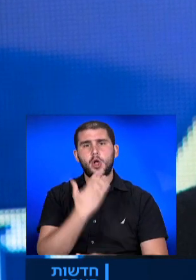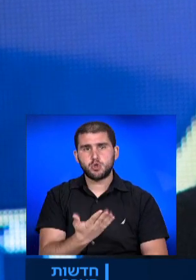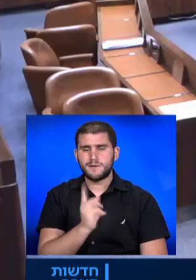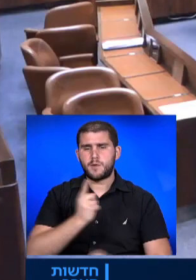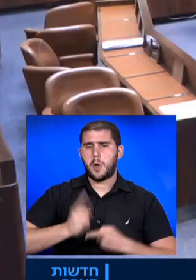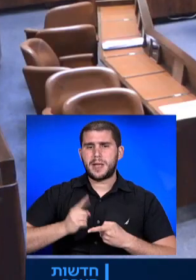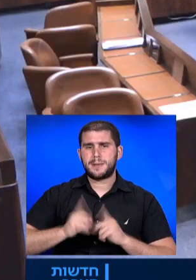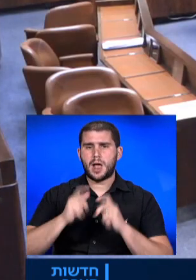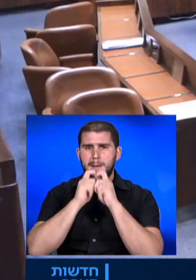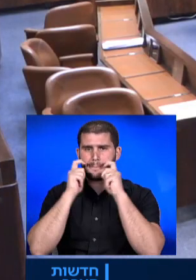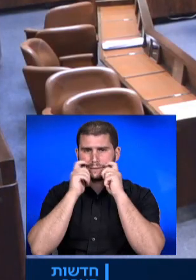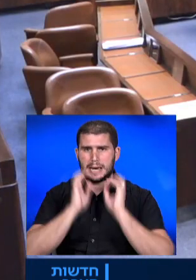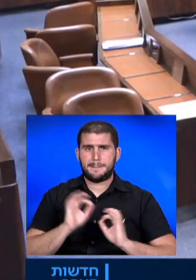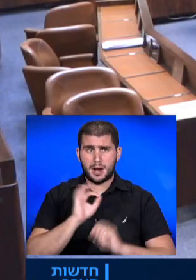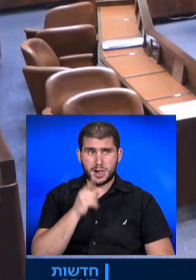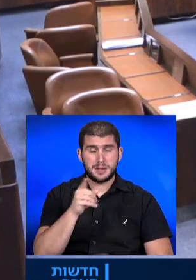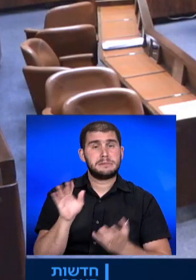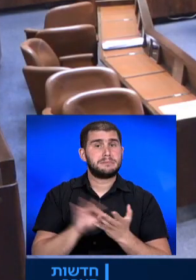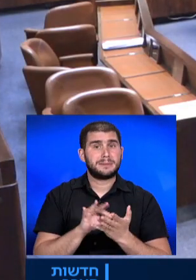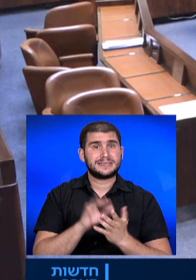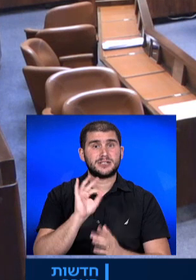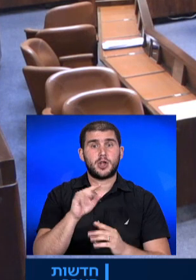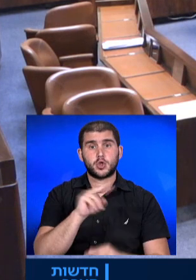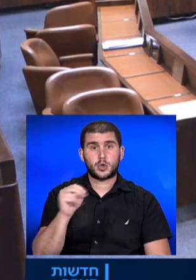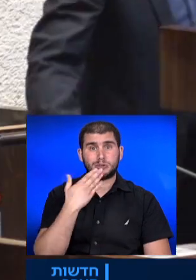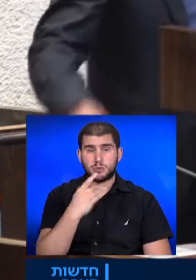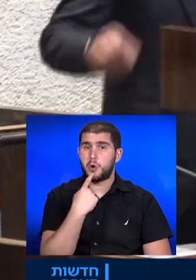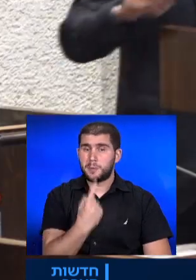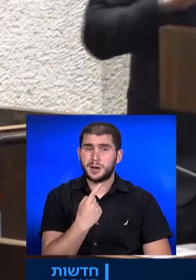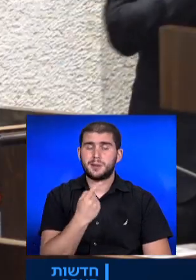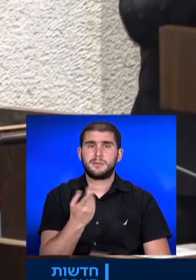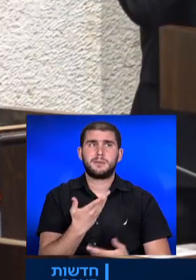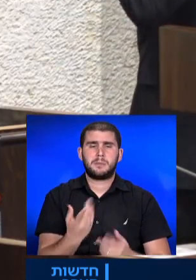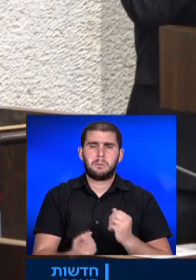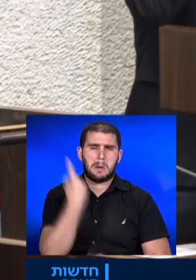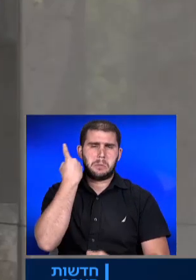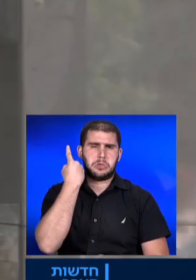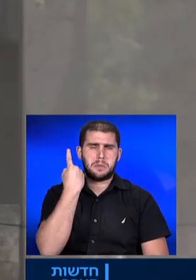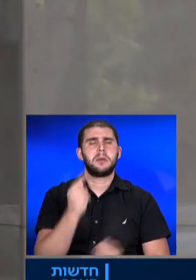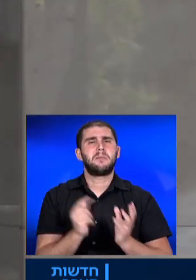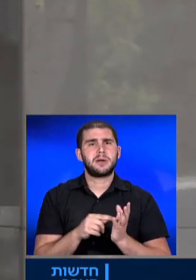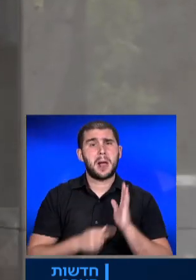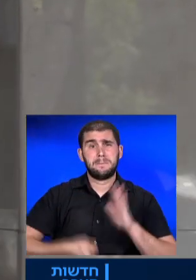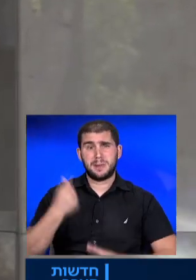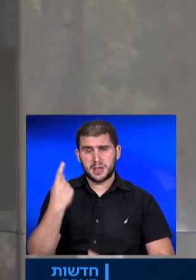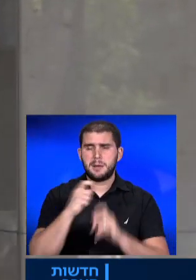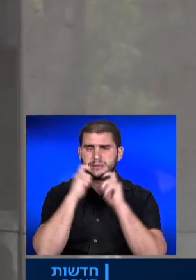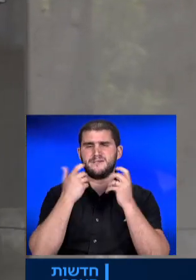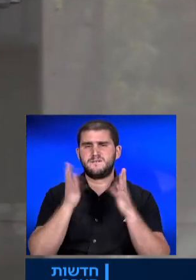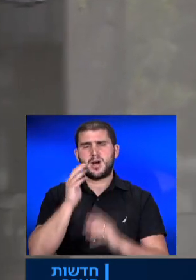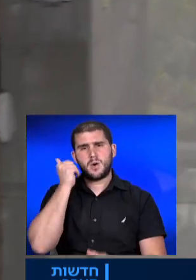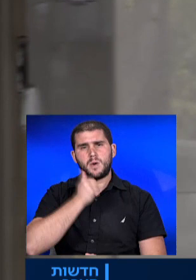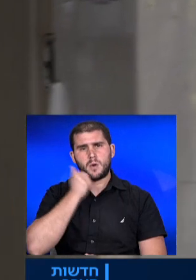הקפיד על עטיית מסכה. במשרד לענייני ירושלים אומרים שאין שמץ אמת בטענות, מפני שהמנכ״ל עטה מסכה בכל